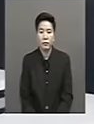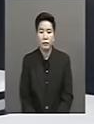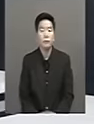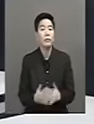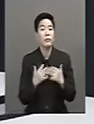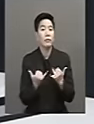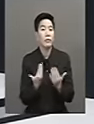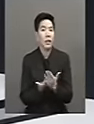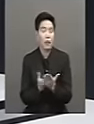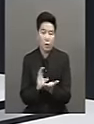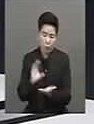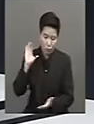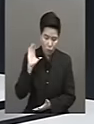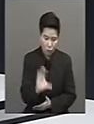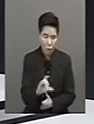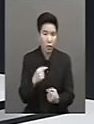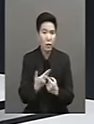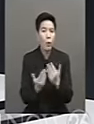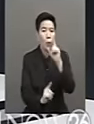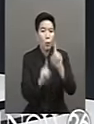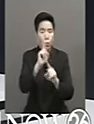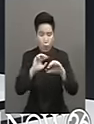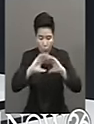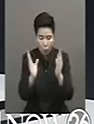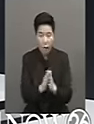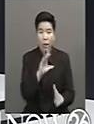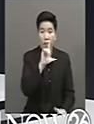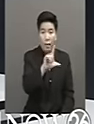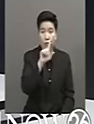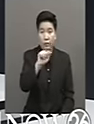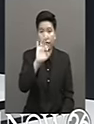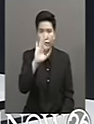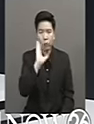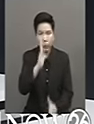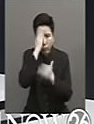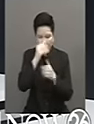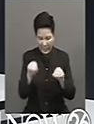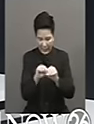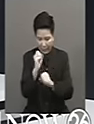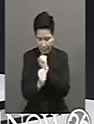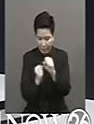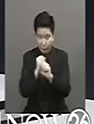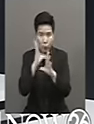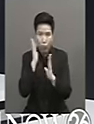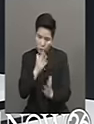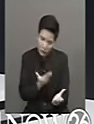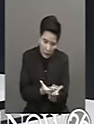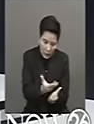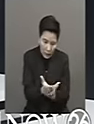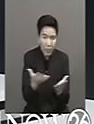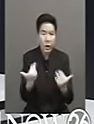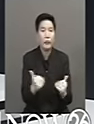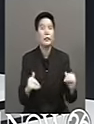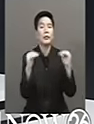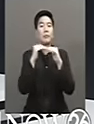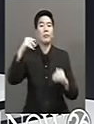คุณผู้ชมคะการลงทุนในกองทุนรวมหุ้นระยะยาวหรือว่า ltfมักจะได้รับความนิยมในช่วงปลายปีแบบนี้นะคะเพราะว่าจะได้รับ